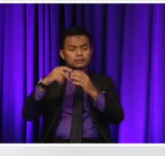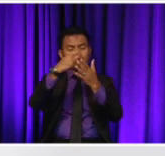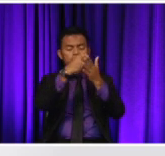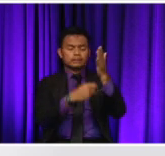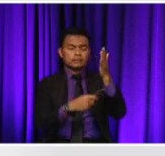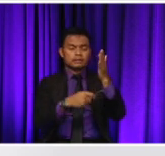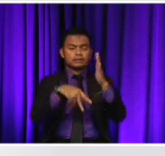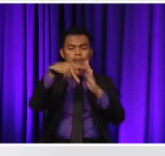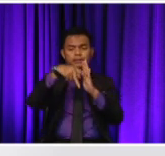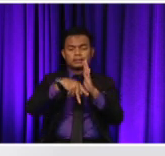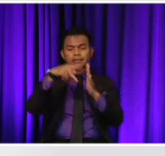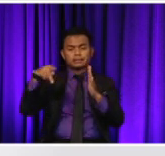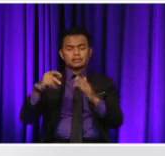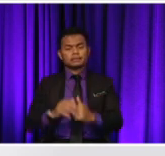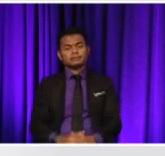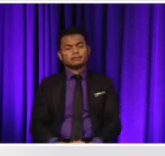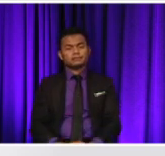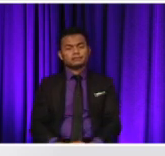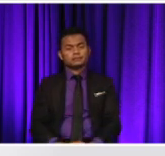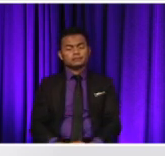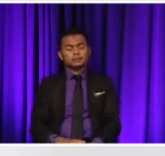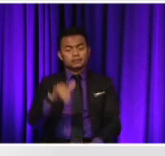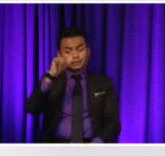penyedia es strategi yang bekerja